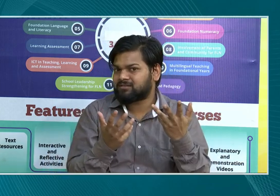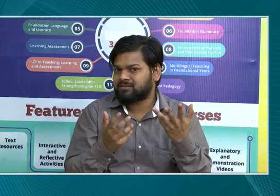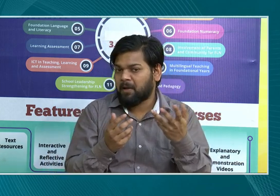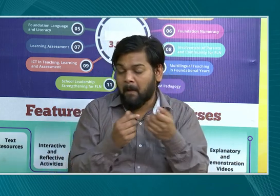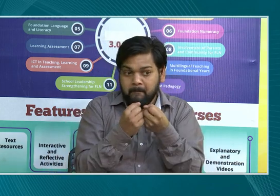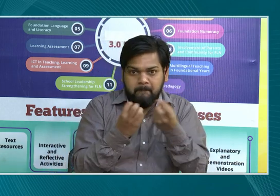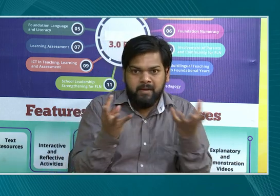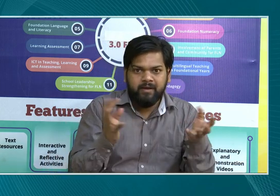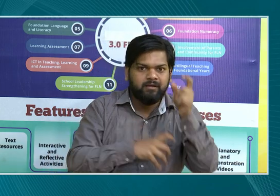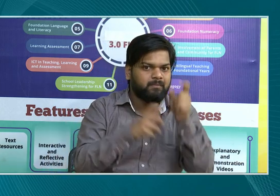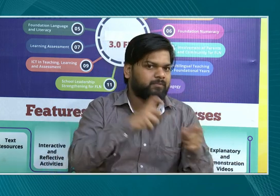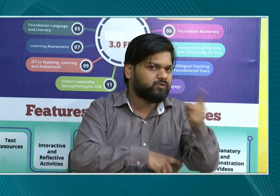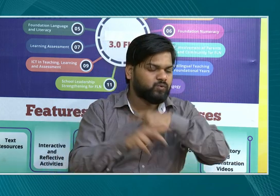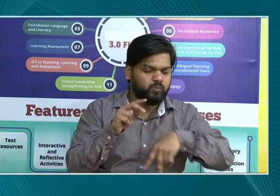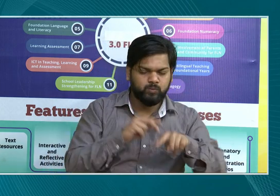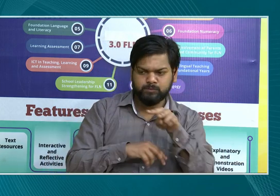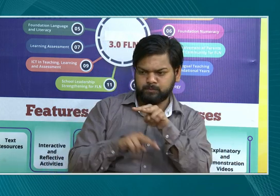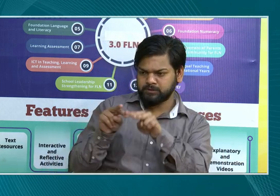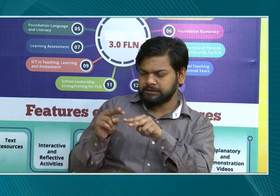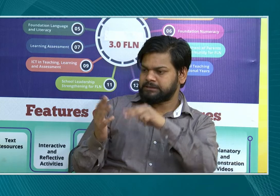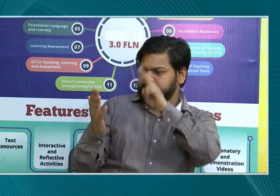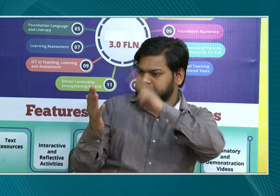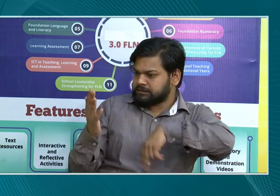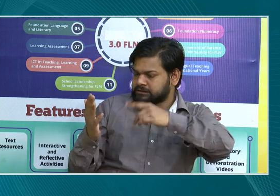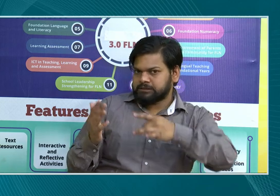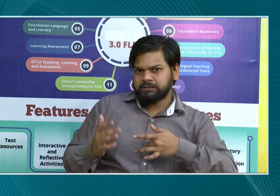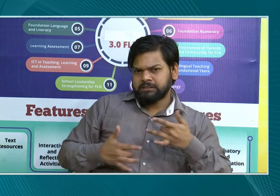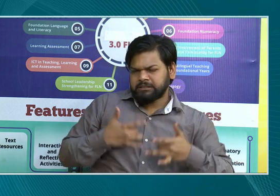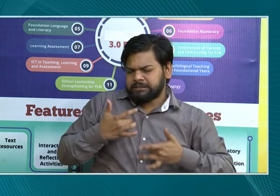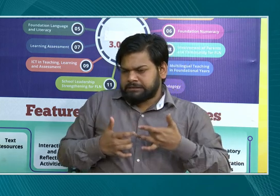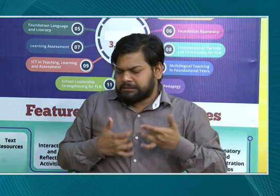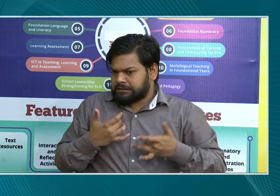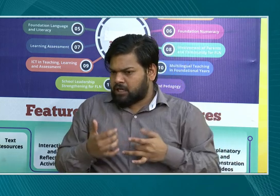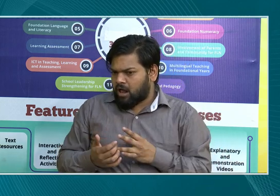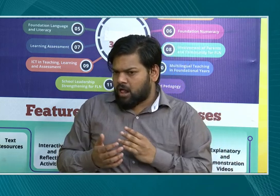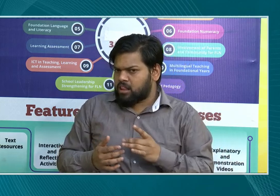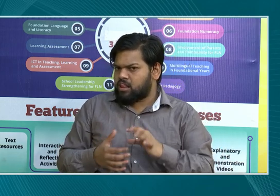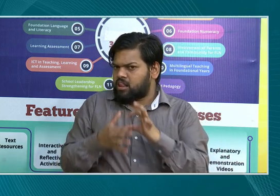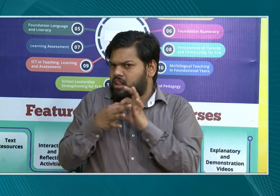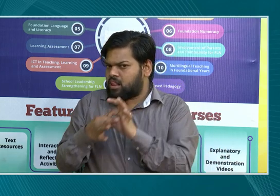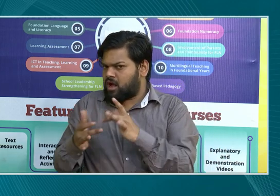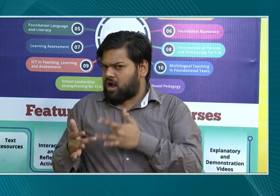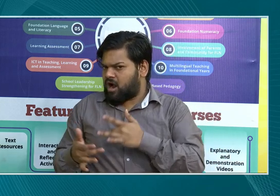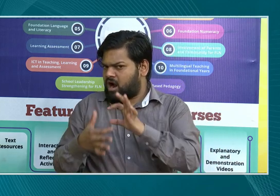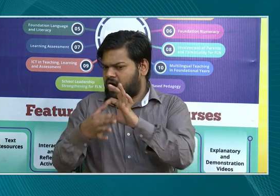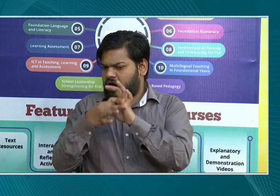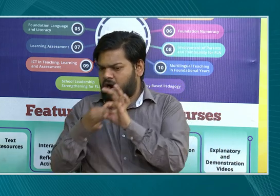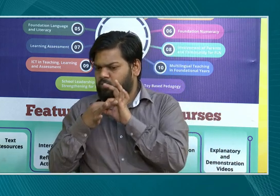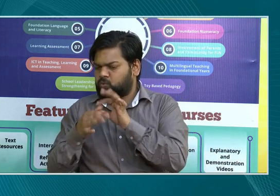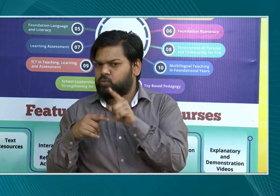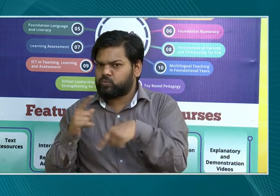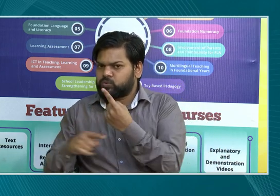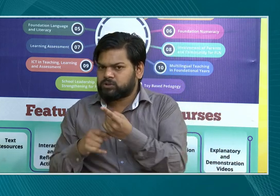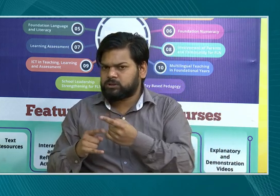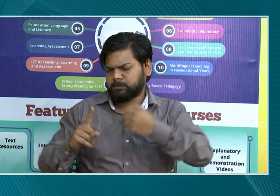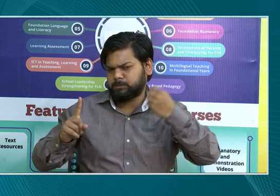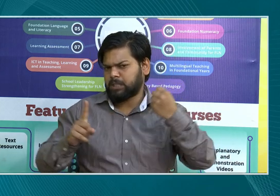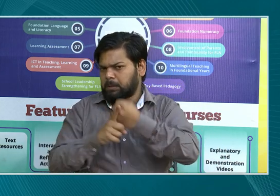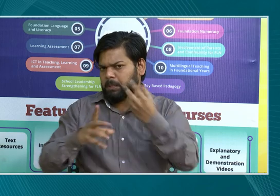क्योंकि जो कहते हैं तलवार में वो ताकत नहीं होती जो कलाम में होती है तो ये अपनी इन लिखो से जनता के अंदर एक नई ऊर्जा